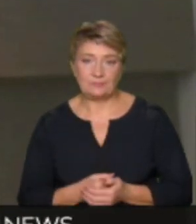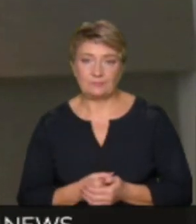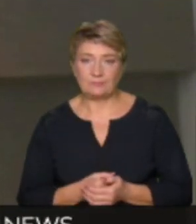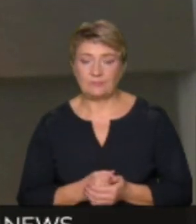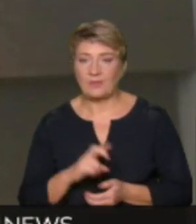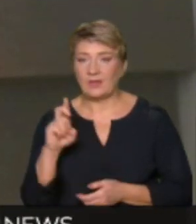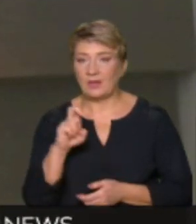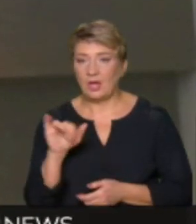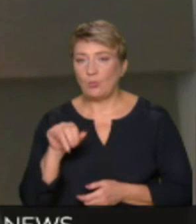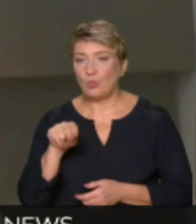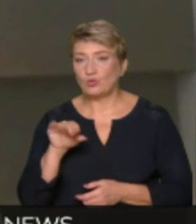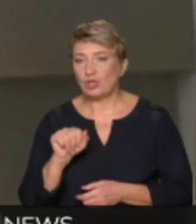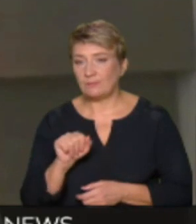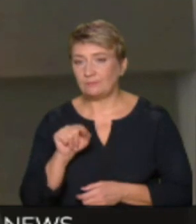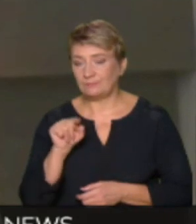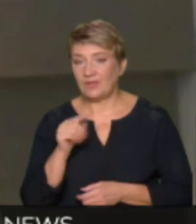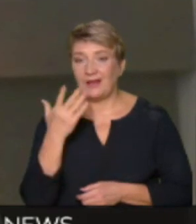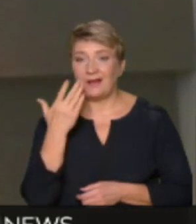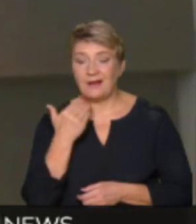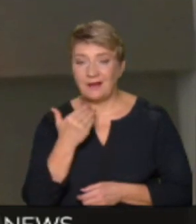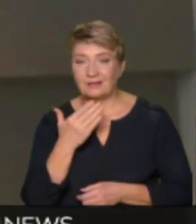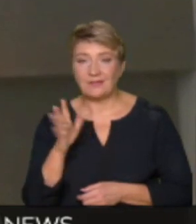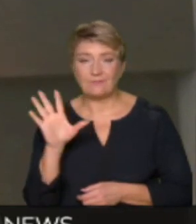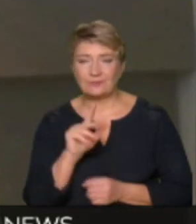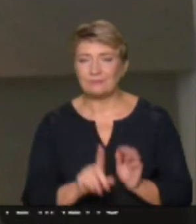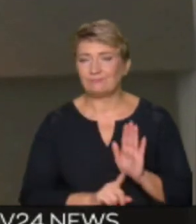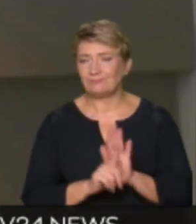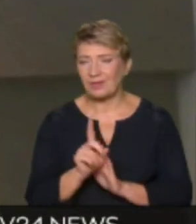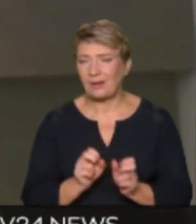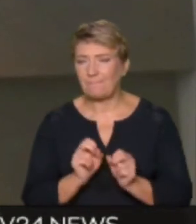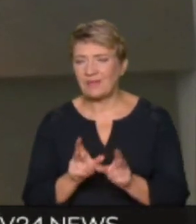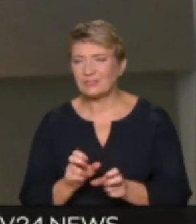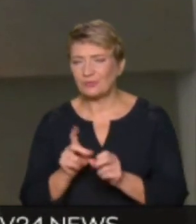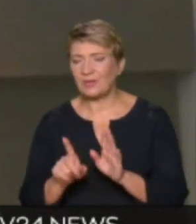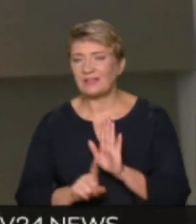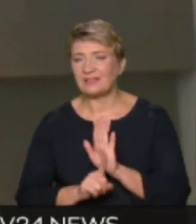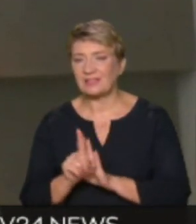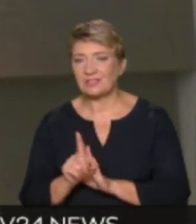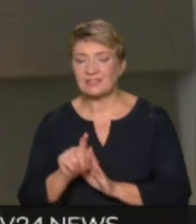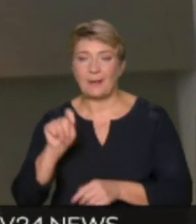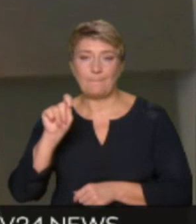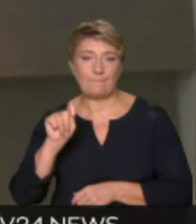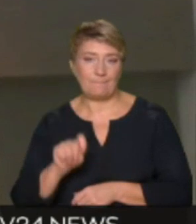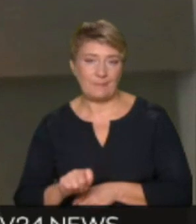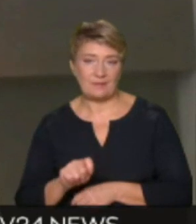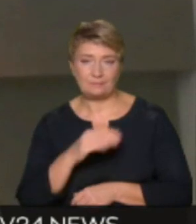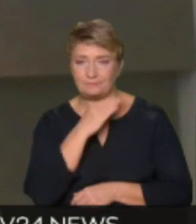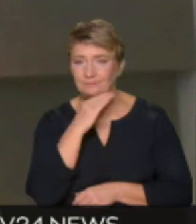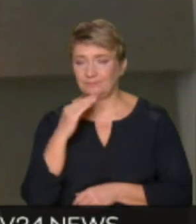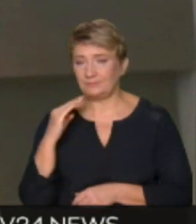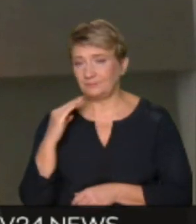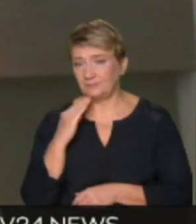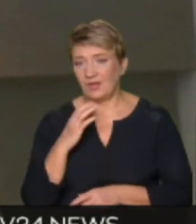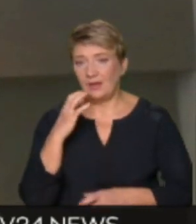Да, вот в Буче, когда это все открылось, все эти преступления открылись, прибыла масса